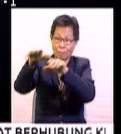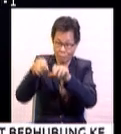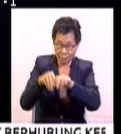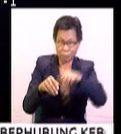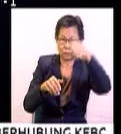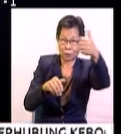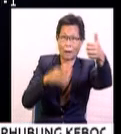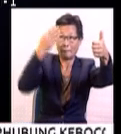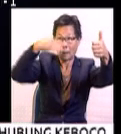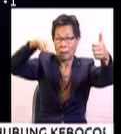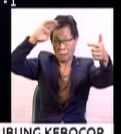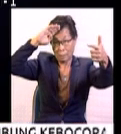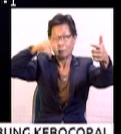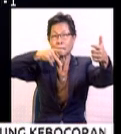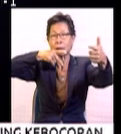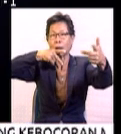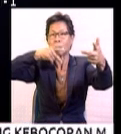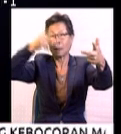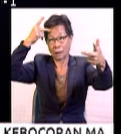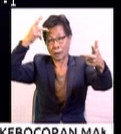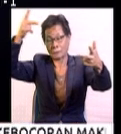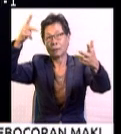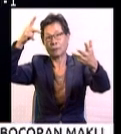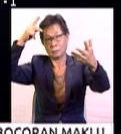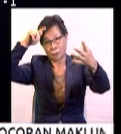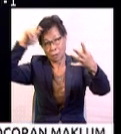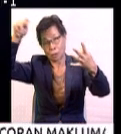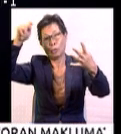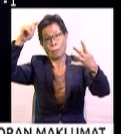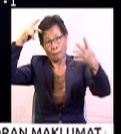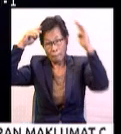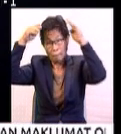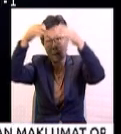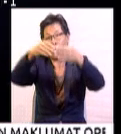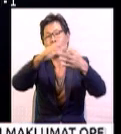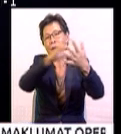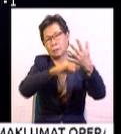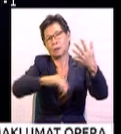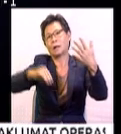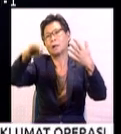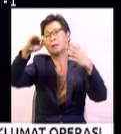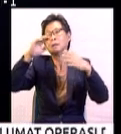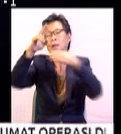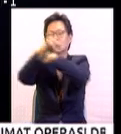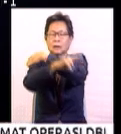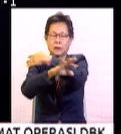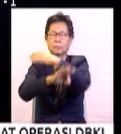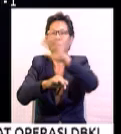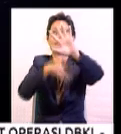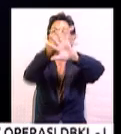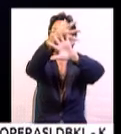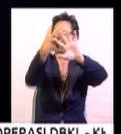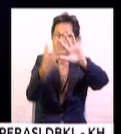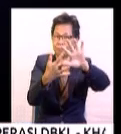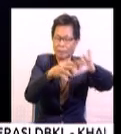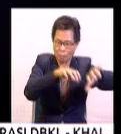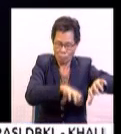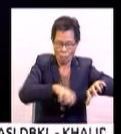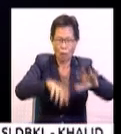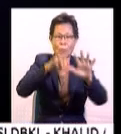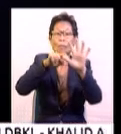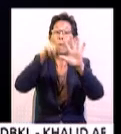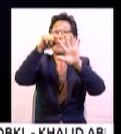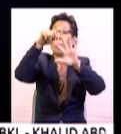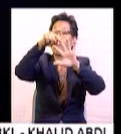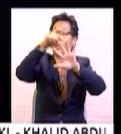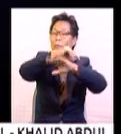seperti negeri Perlis, Kedah, Kelantan, Terengganu, Pahang dan juga Negeri Sembilan. Kawasan-kawasan ini diletakkan pada